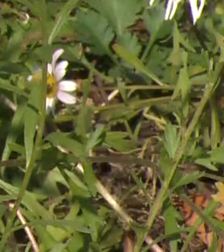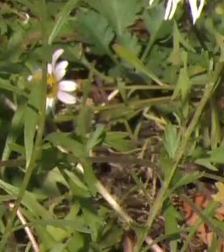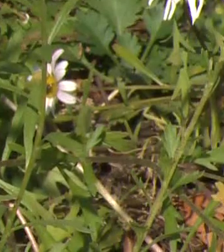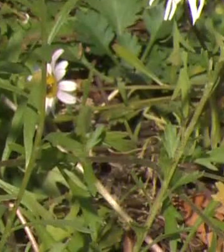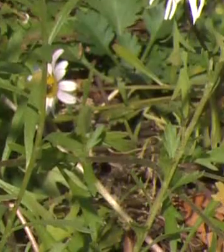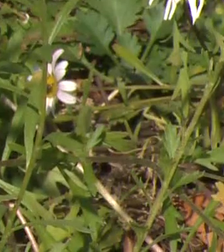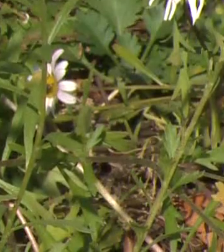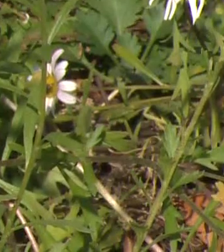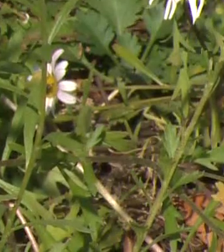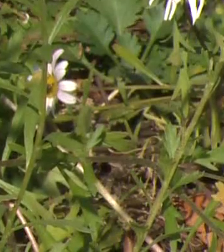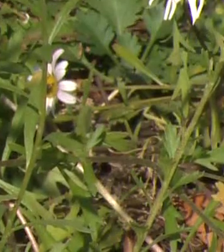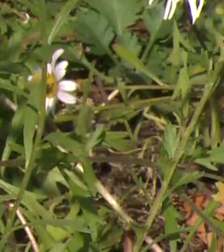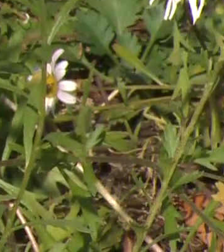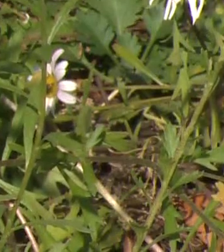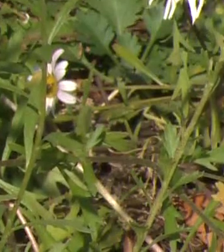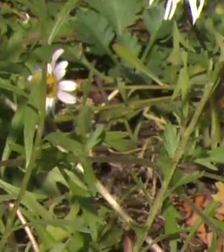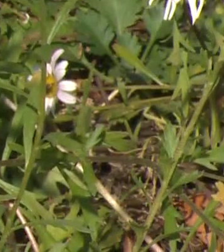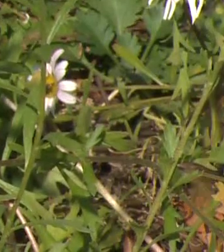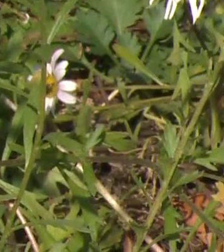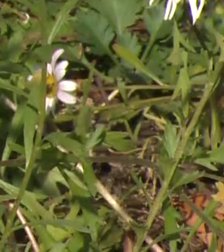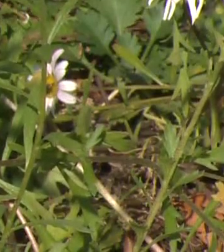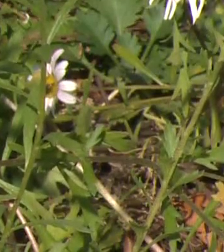으 으